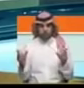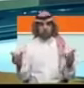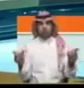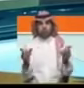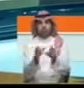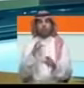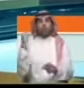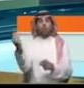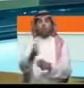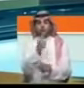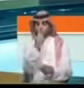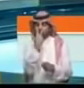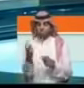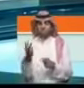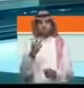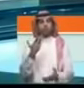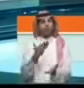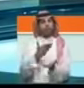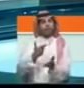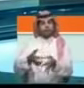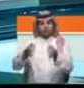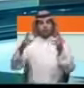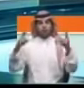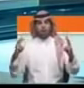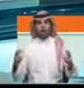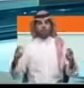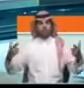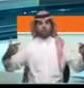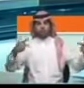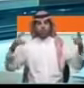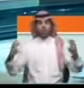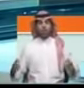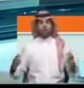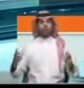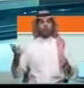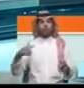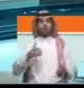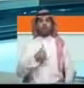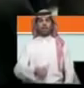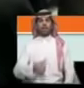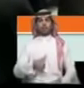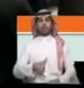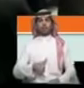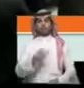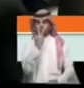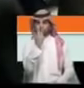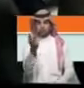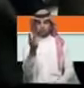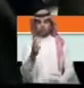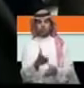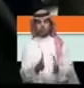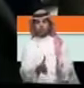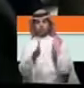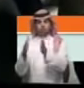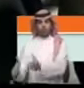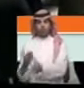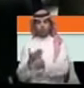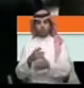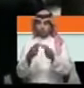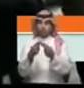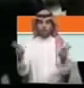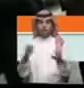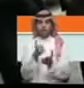الدوليين المكلفين بالإشراف على تطبيق وقف إطلاق النار في الحديدة. نعم، كذلك سمح بوصول المساعدات